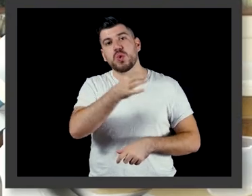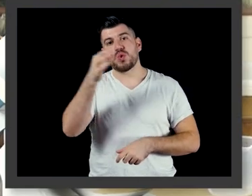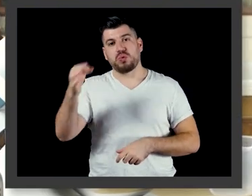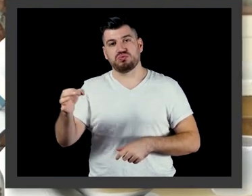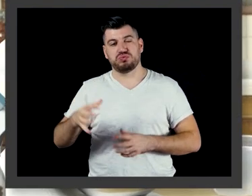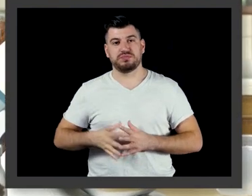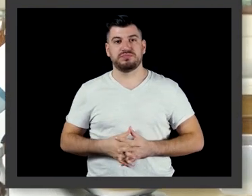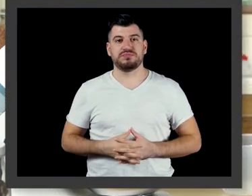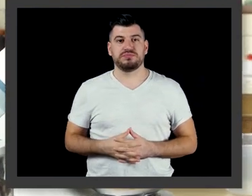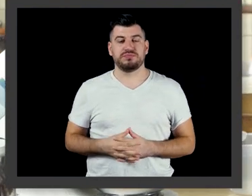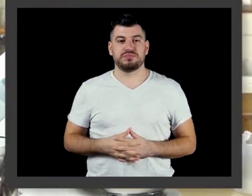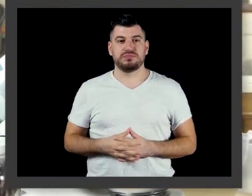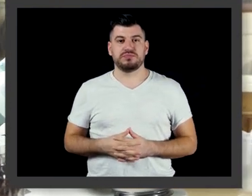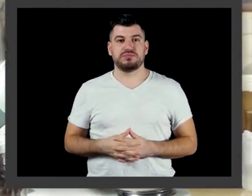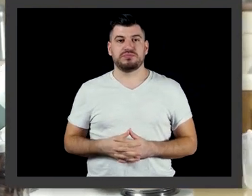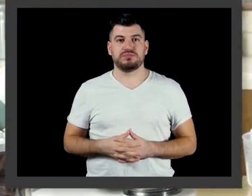1.